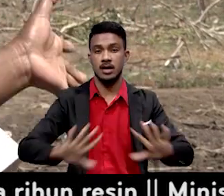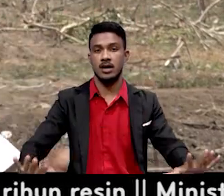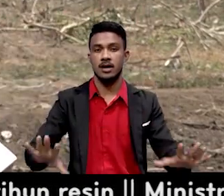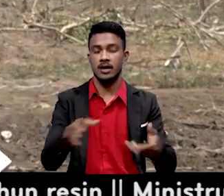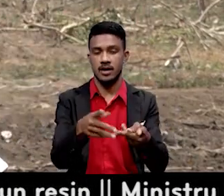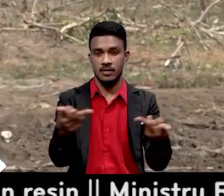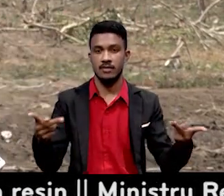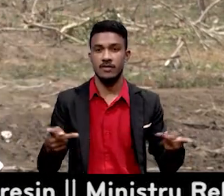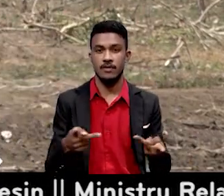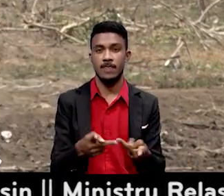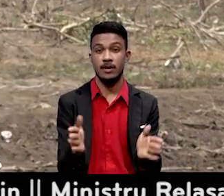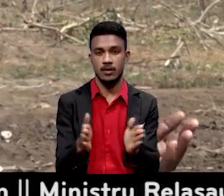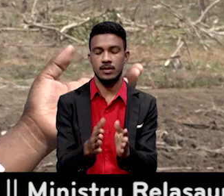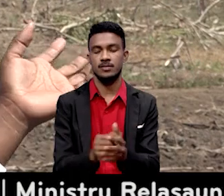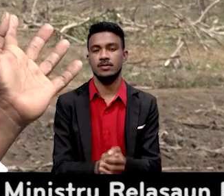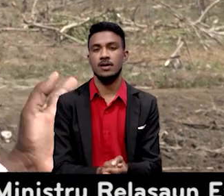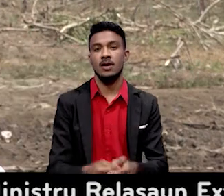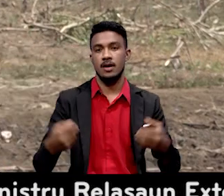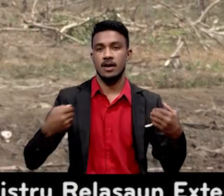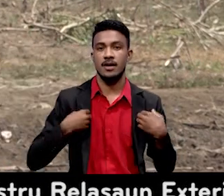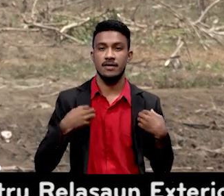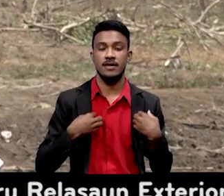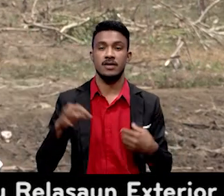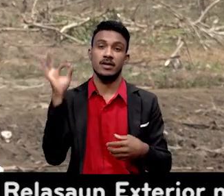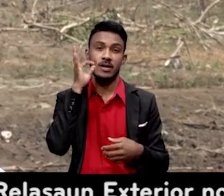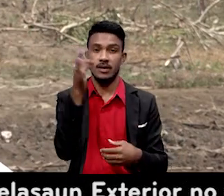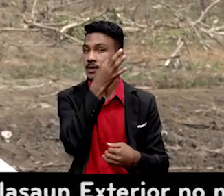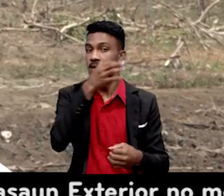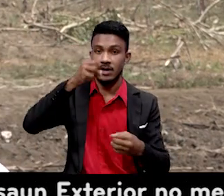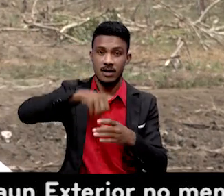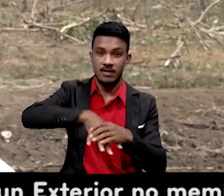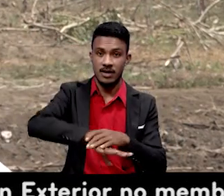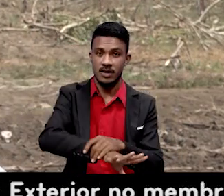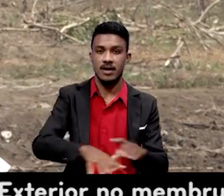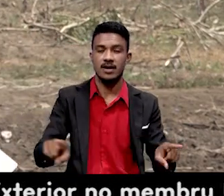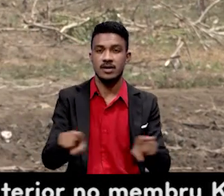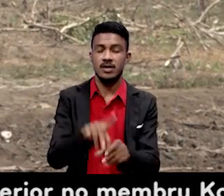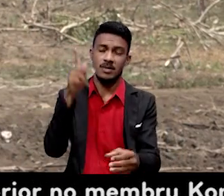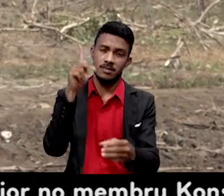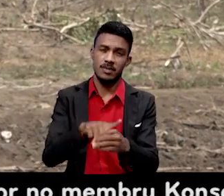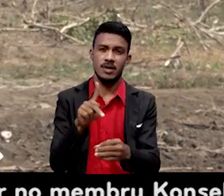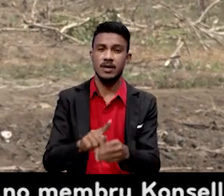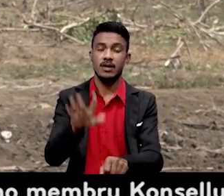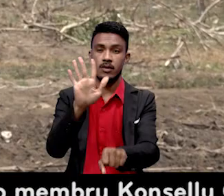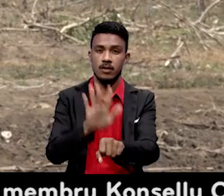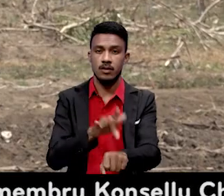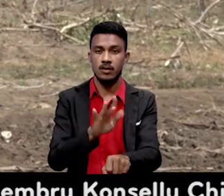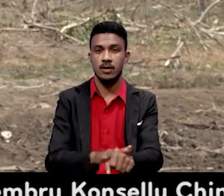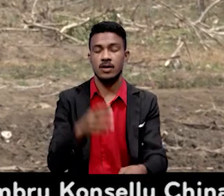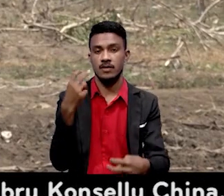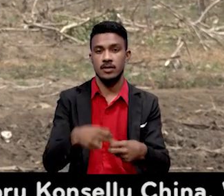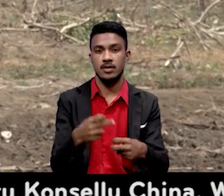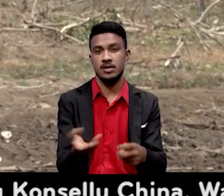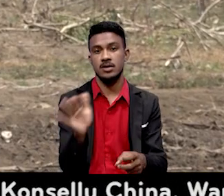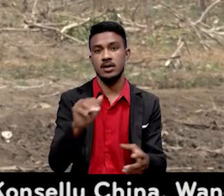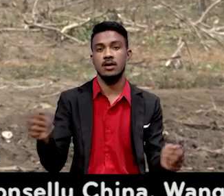ne de. Ha. Ya ayahan Roma ya aminya Afrina sira mesamina ho nadet Afrina. Solo sam sira ho ami